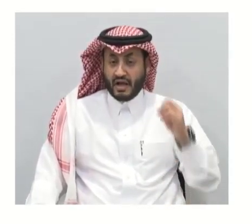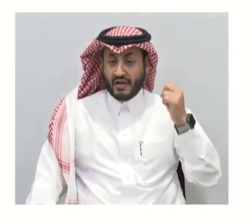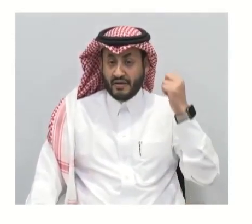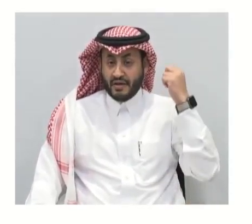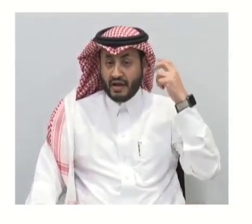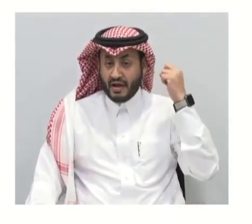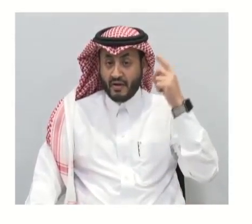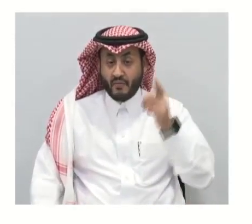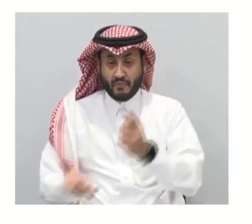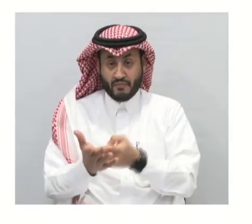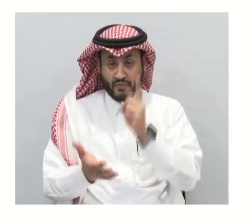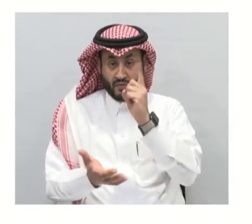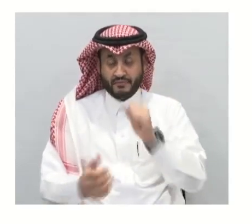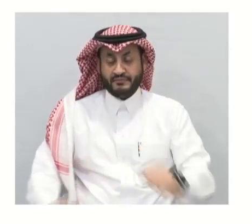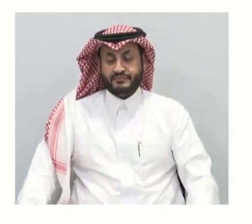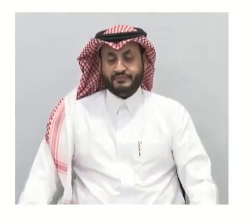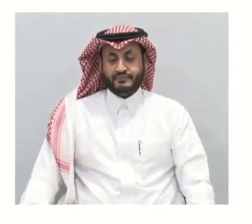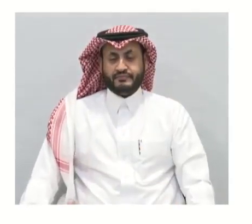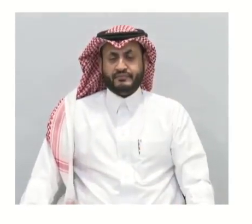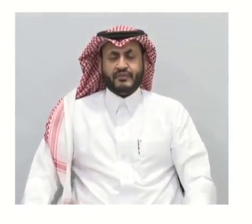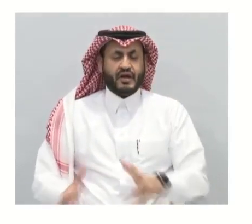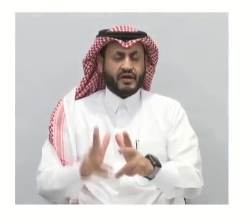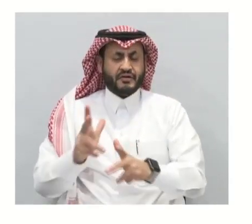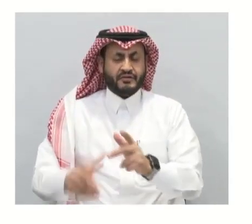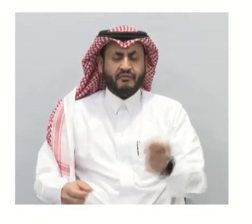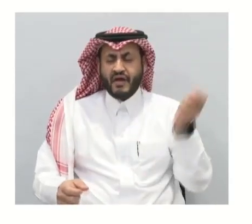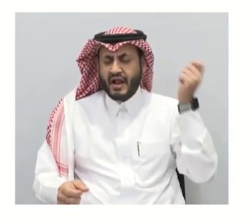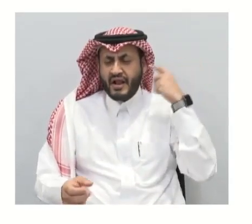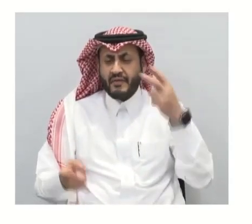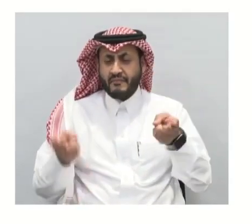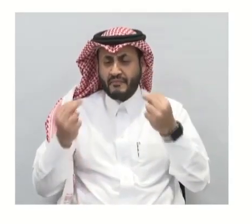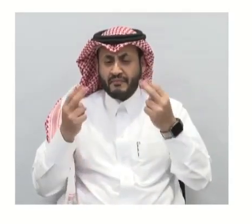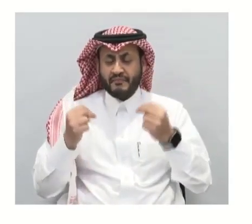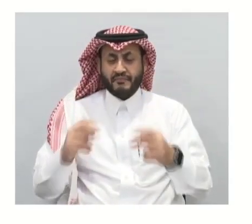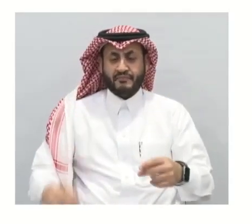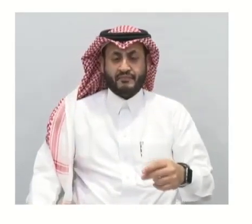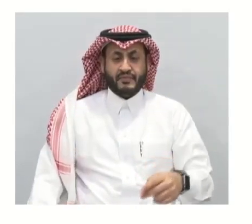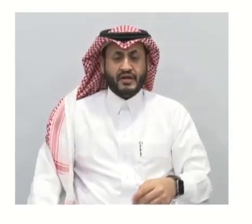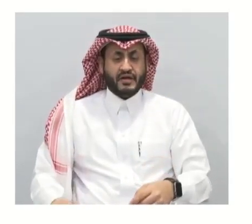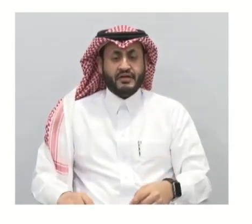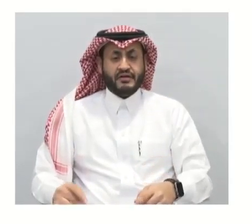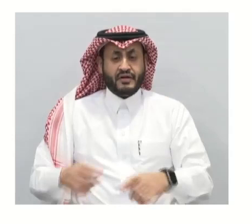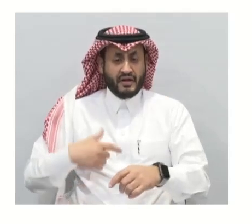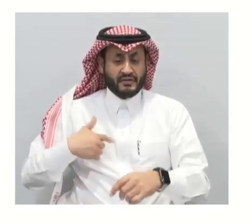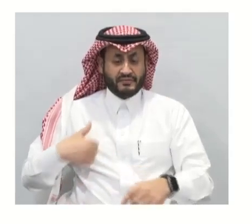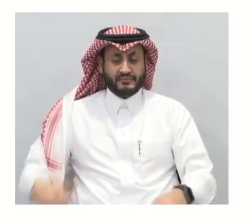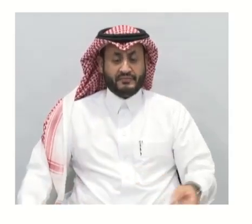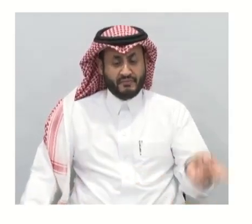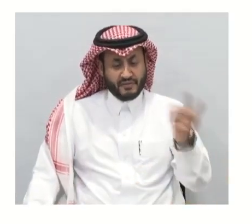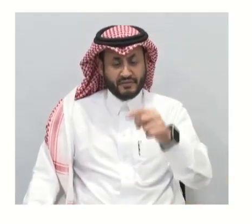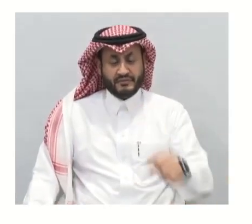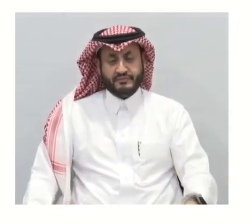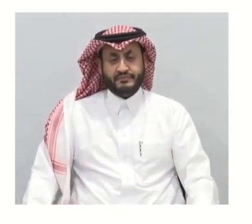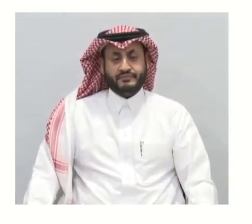السمعيه للتعبير عن طريقه استجابه الاذن للاصوات يستخدم مقياس نتعرف عليه ان شاء الله في